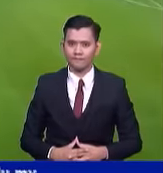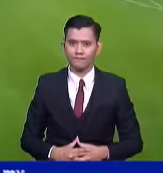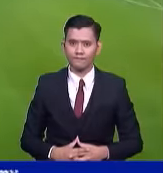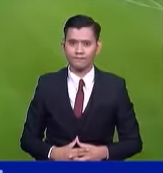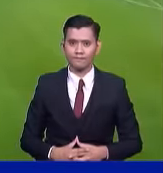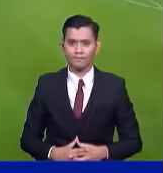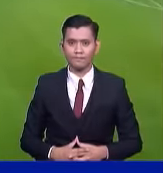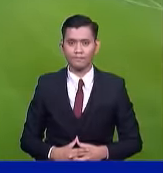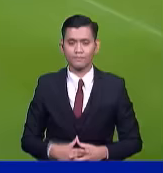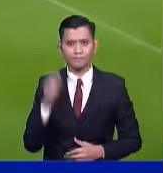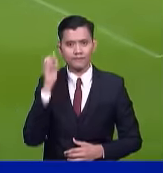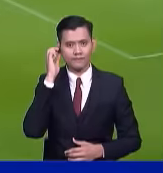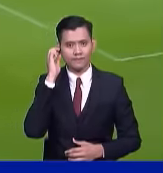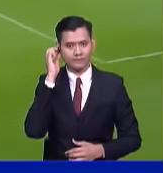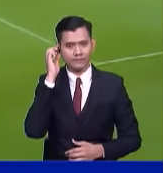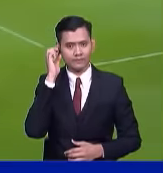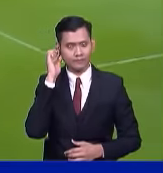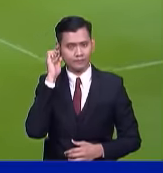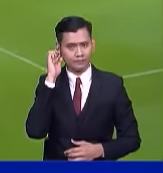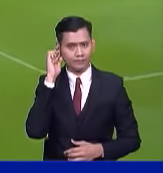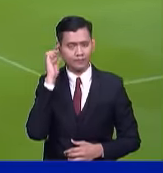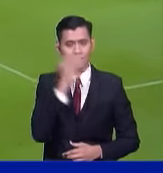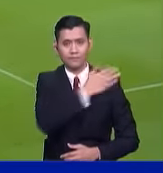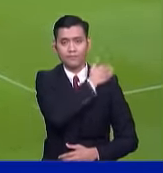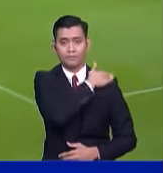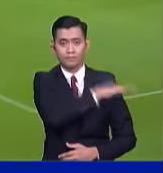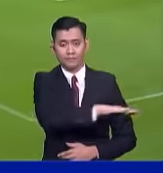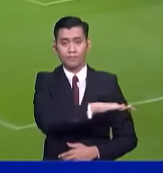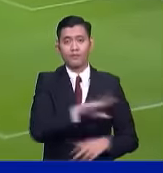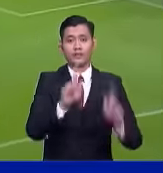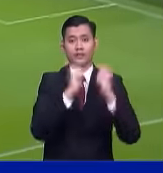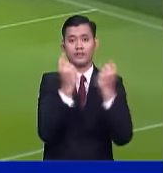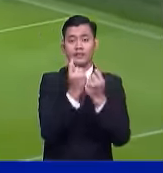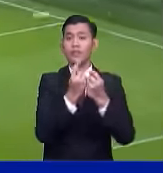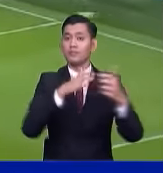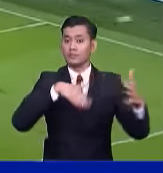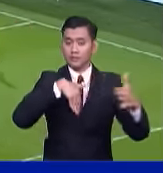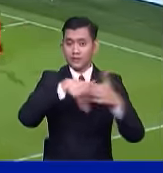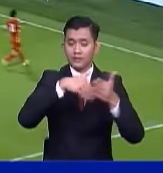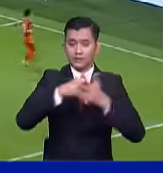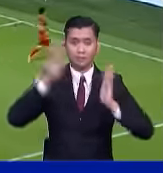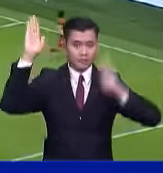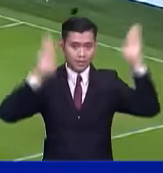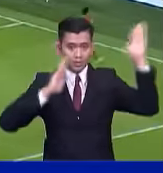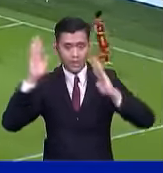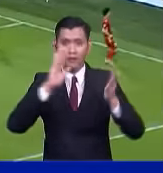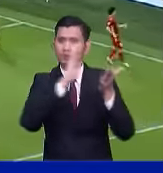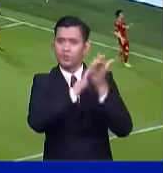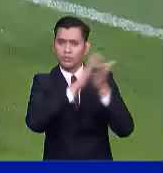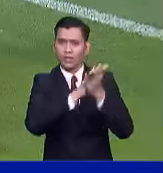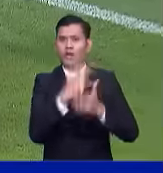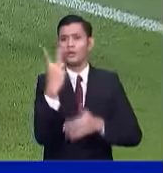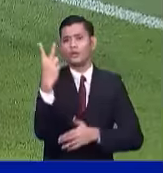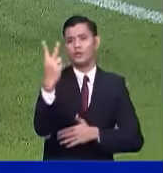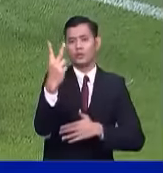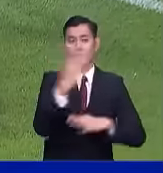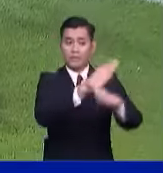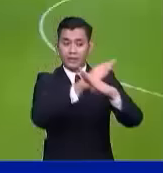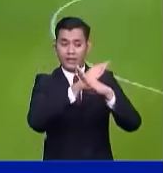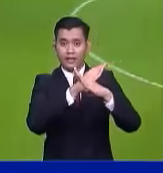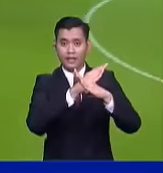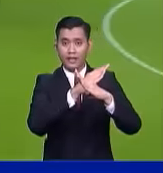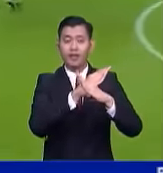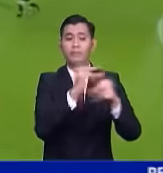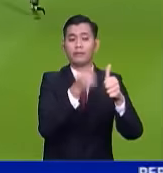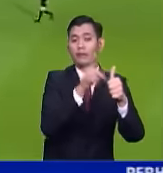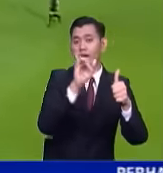Sementara itu, bekas jurulatih Harimau Malaya, B. Satanaden, memuji peningkatan prestasi oleh dua benteng pertahanan negara iaitu Muhammad